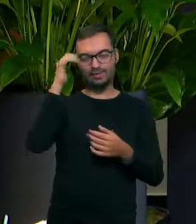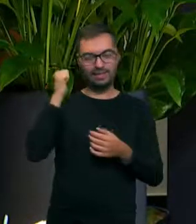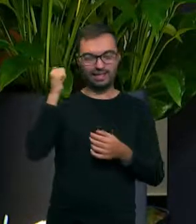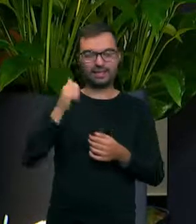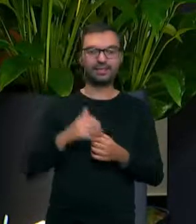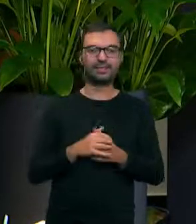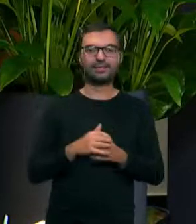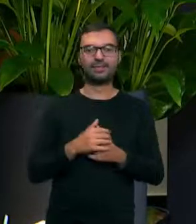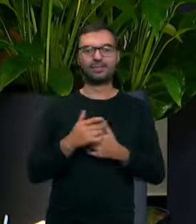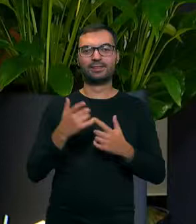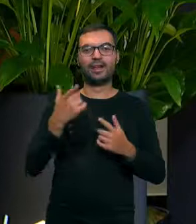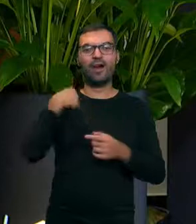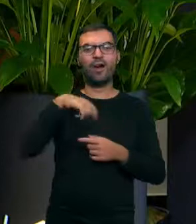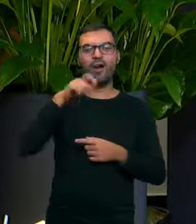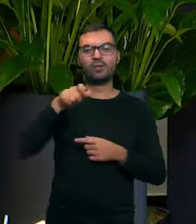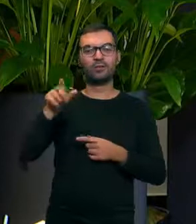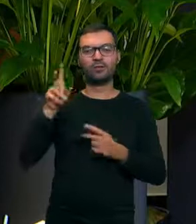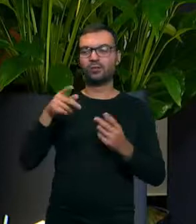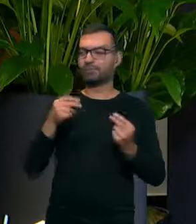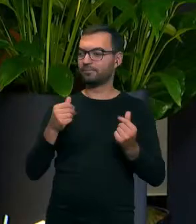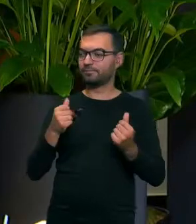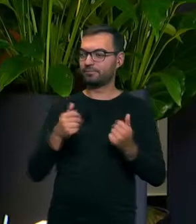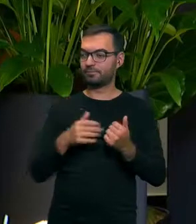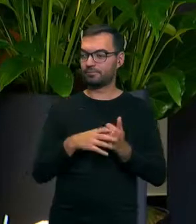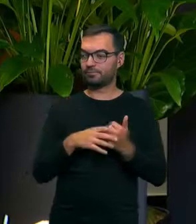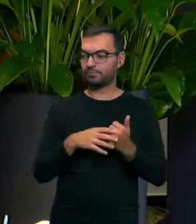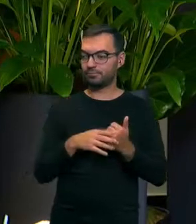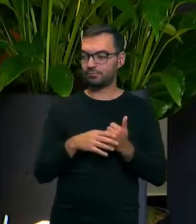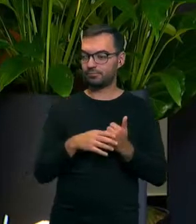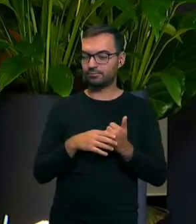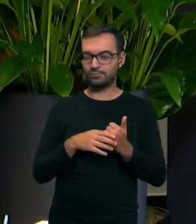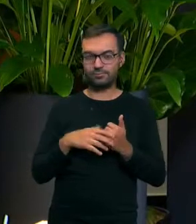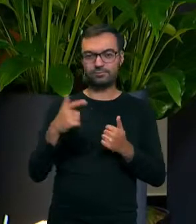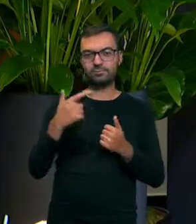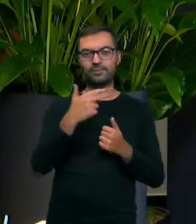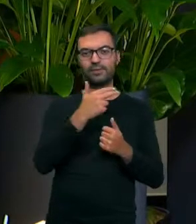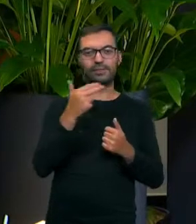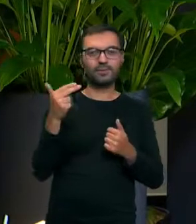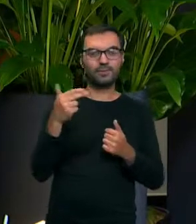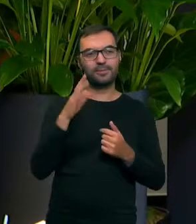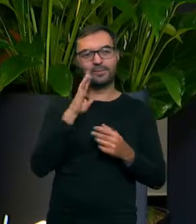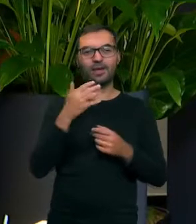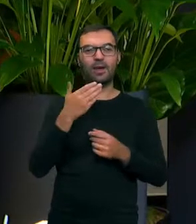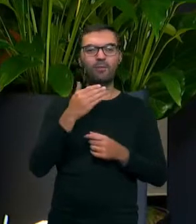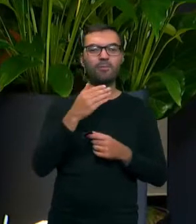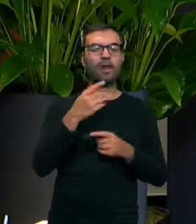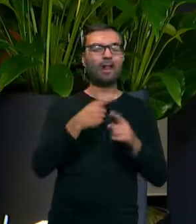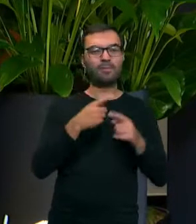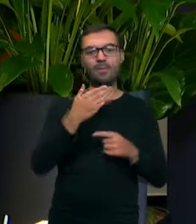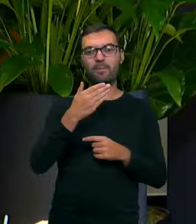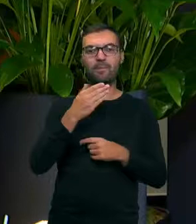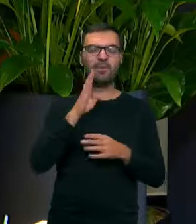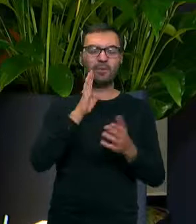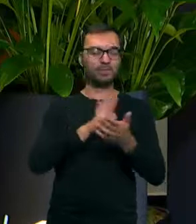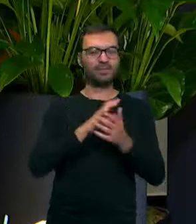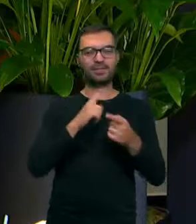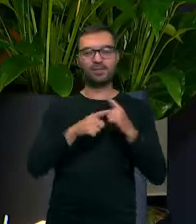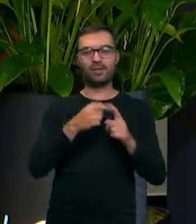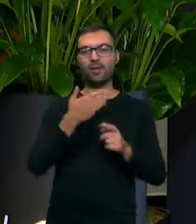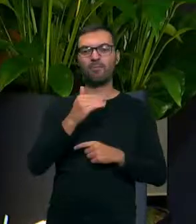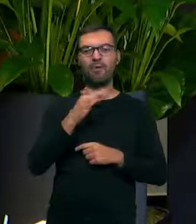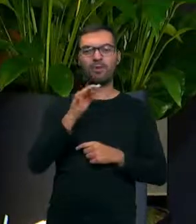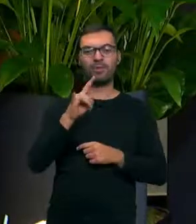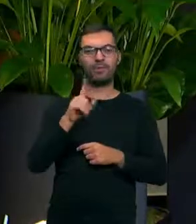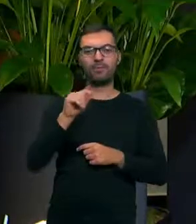właściwie, o tych postaciach, które doprowadzają tutaj ten wątek, mówiłeś o tym taki Monty Pythonowski wręcz, nawet tak, nie kawkowski. Smutny